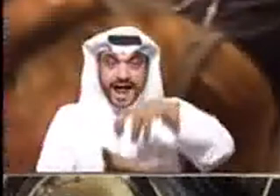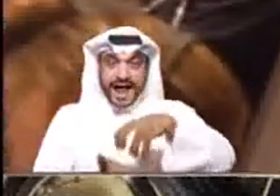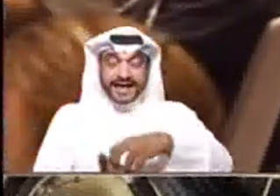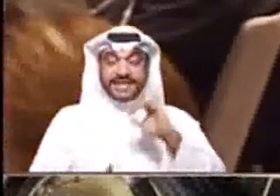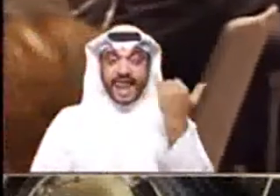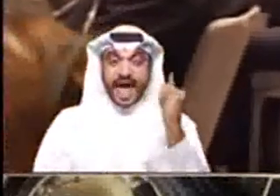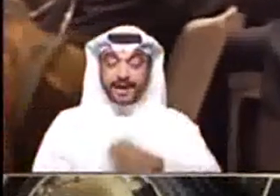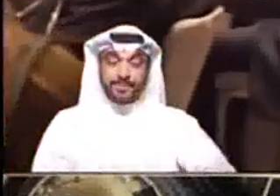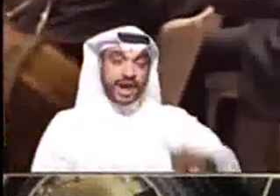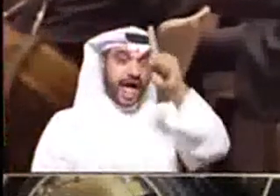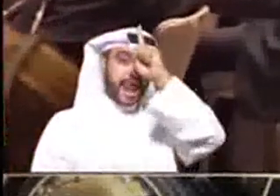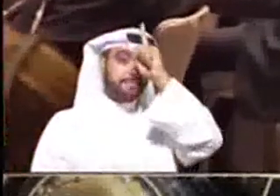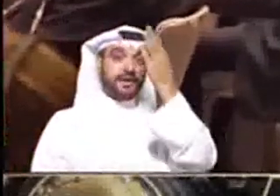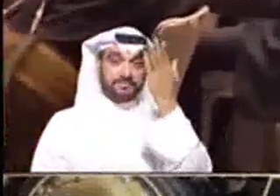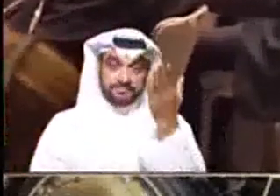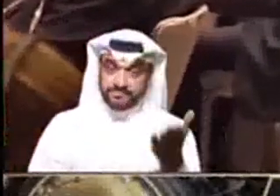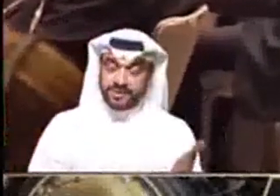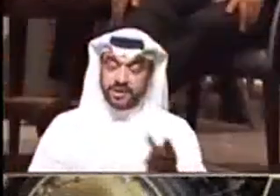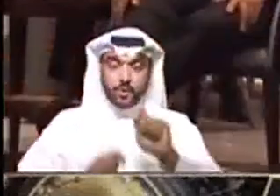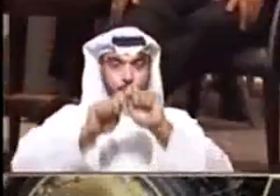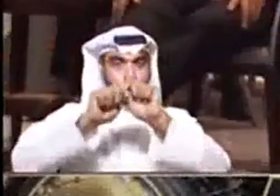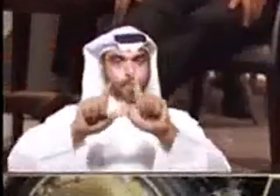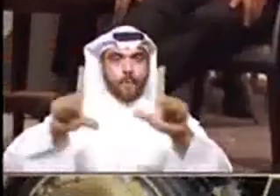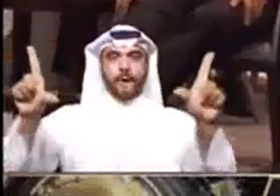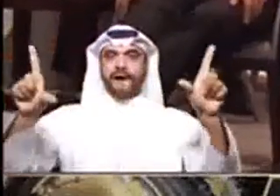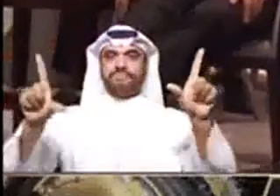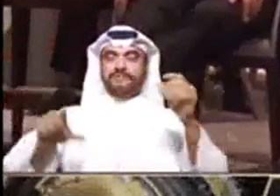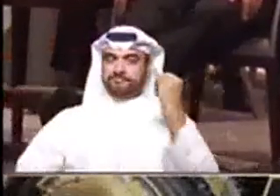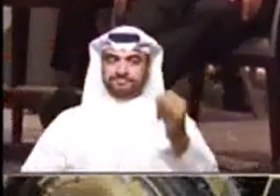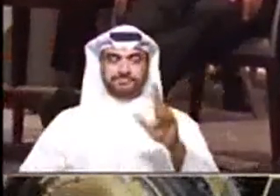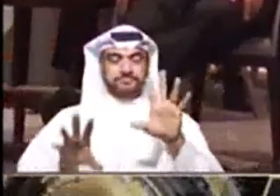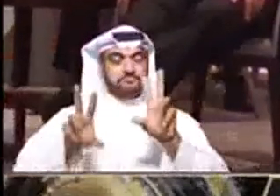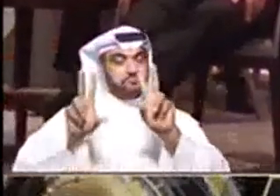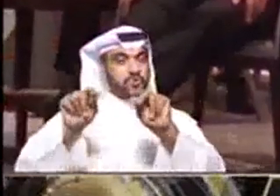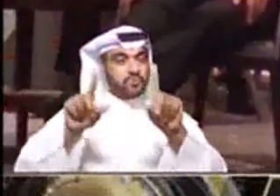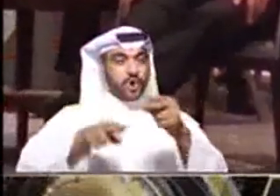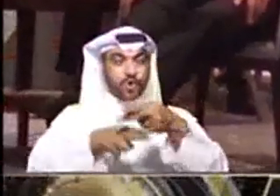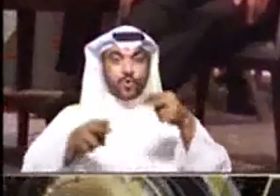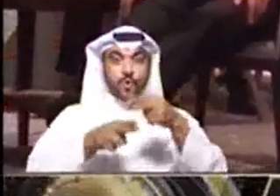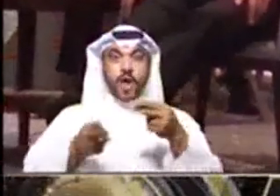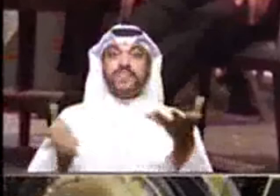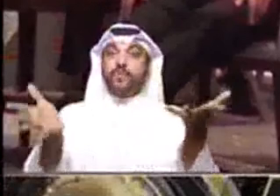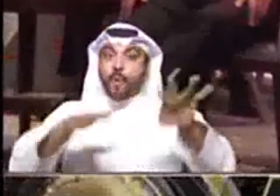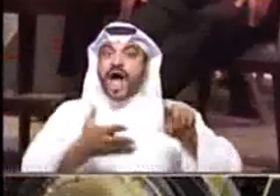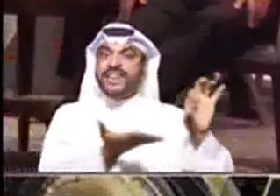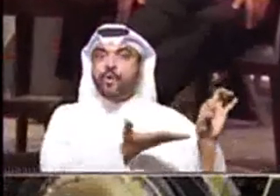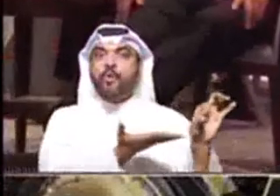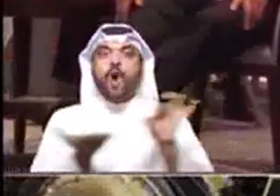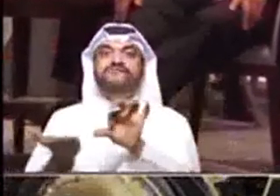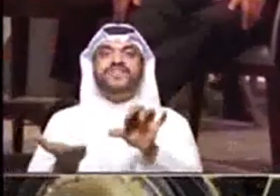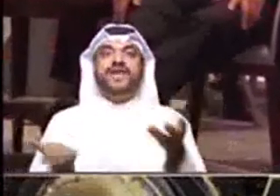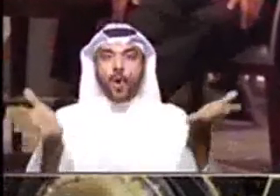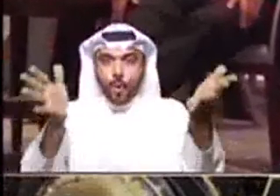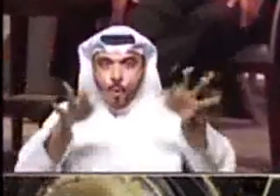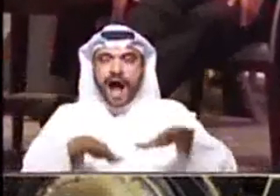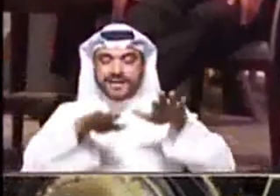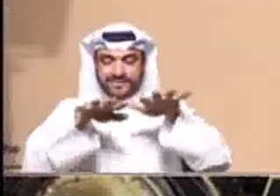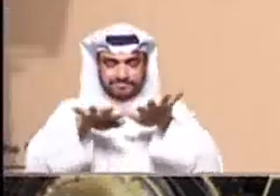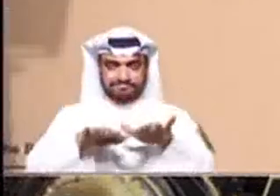العربي الألماني 21 بتواجد متميز للكويت باعتبارها ضيف شرف